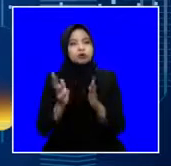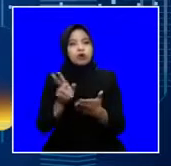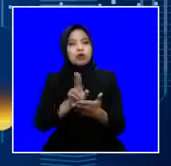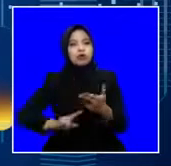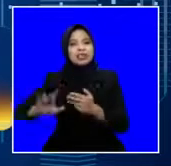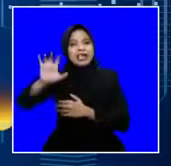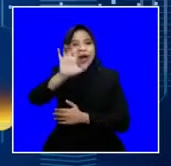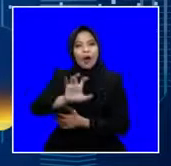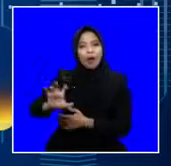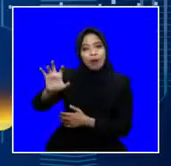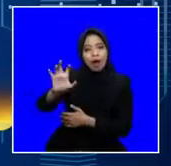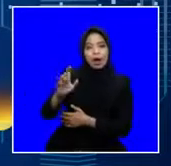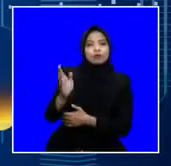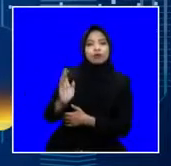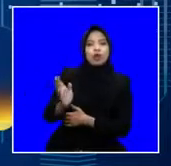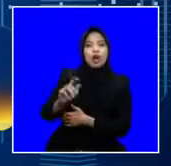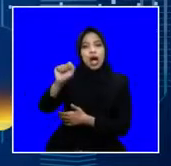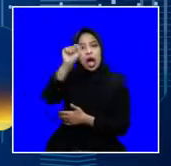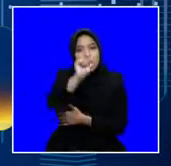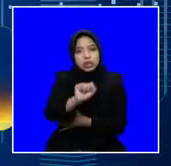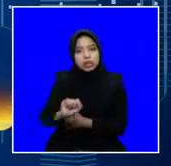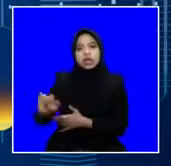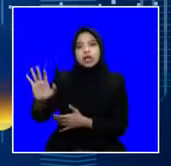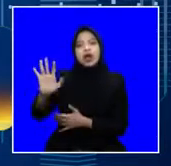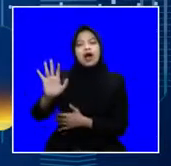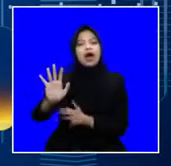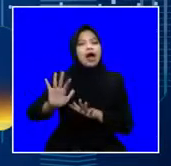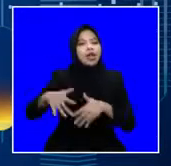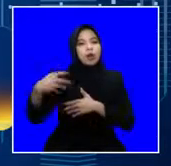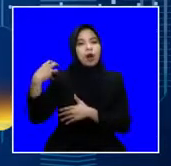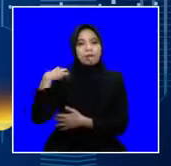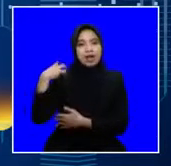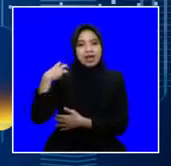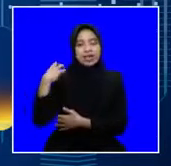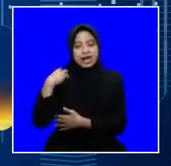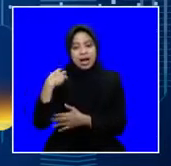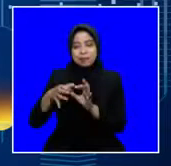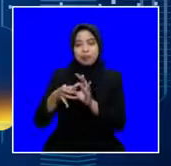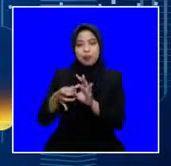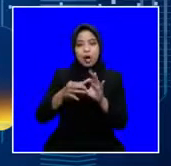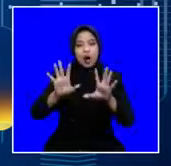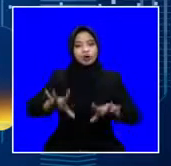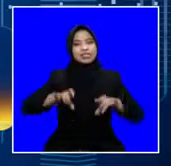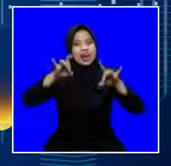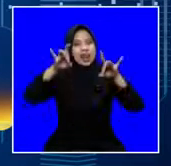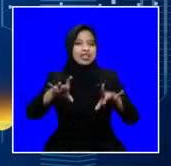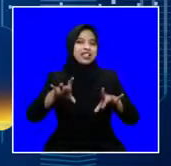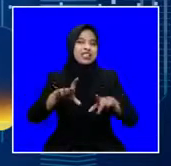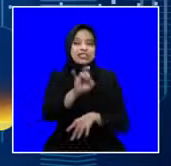Eropa, perguruan tinggi di Asia, dan perguruan tinggi di Amerika Serikat, Australia,